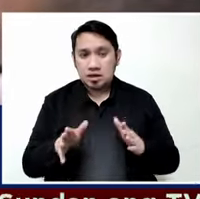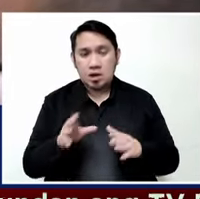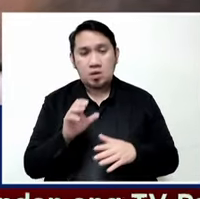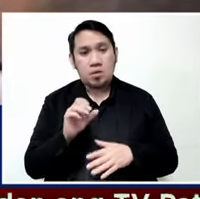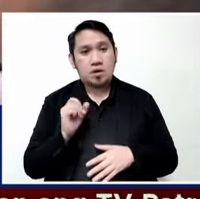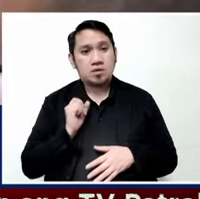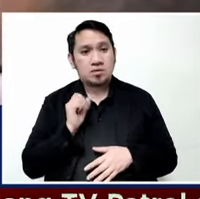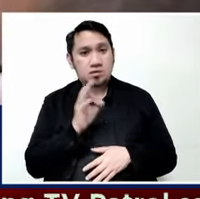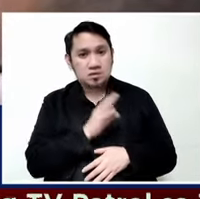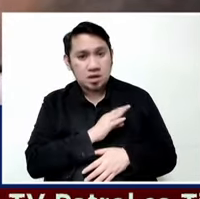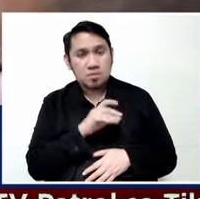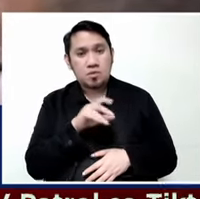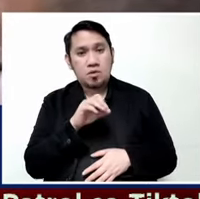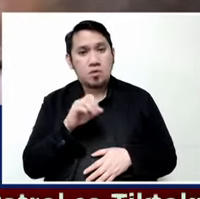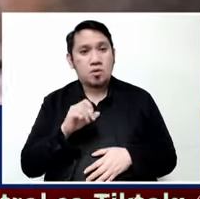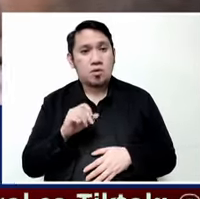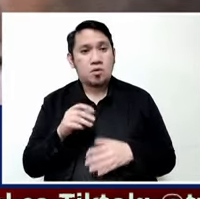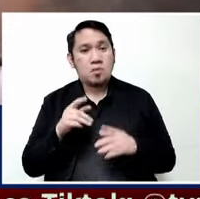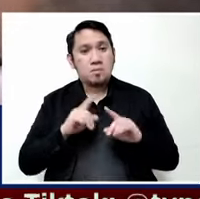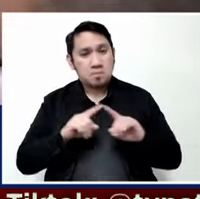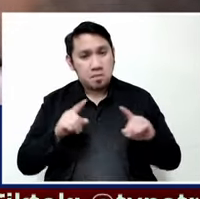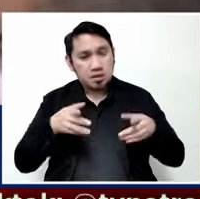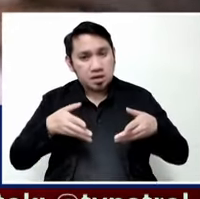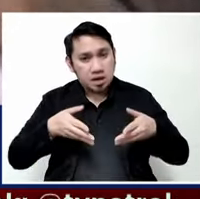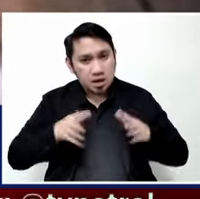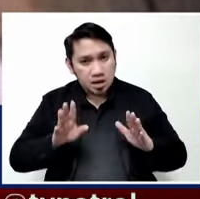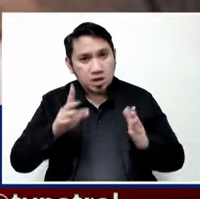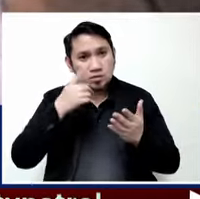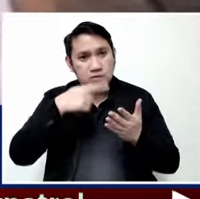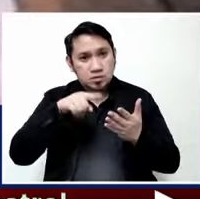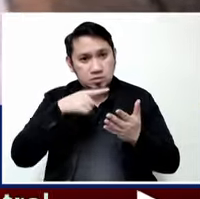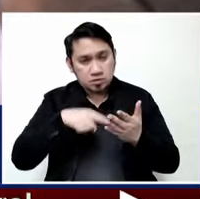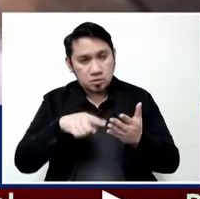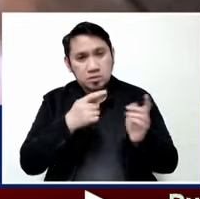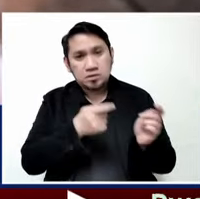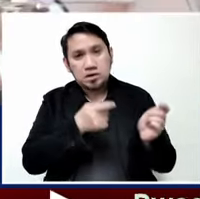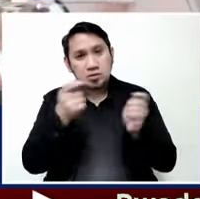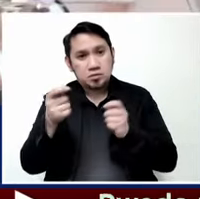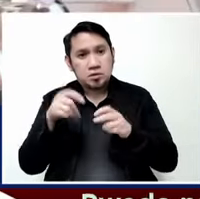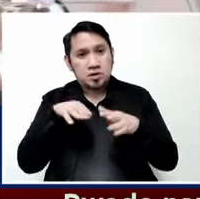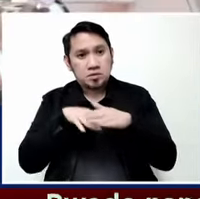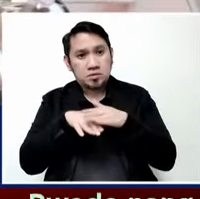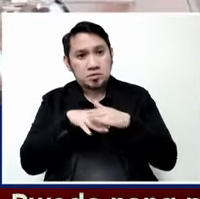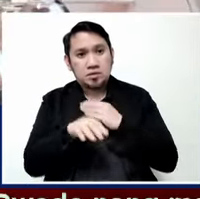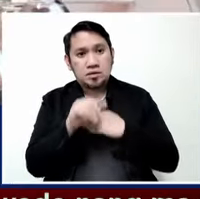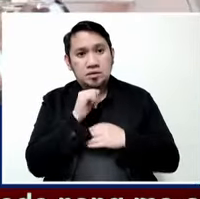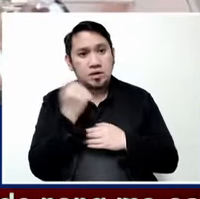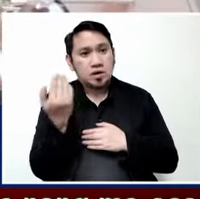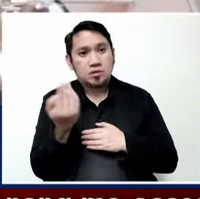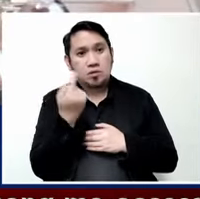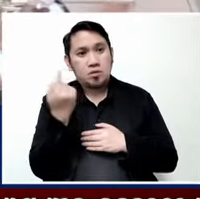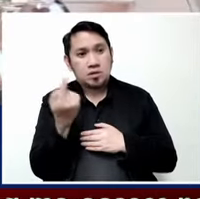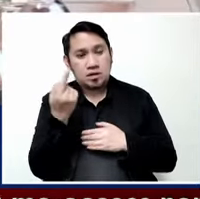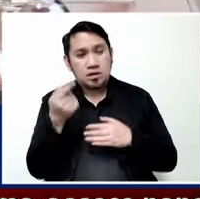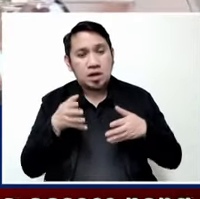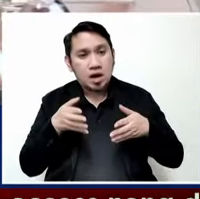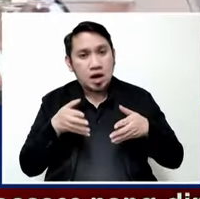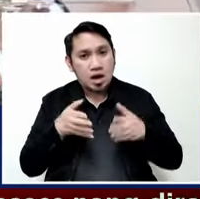but they allow us to inspect the transmission assets. They don't just allow us to inspect